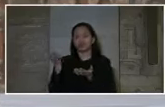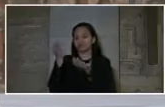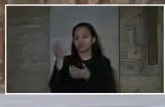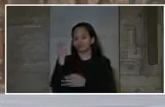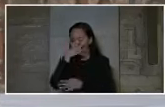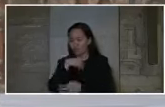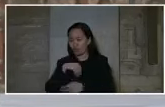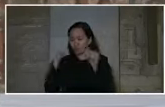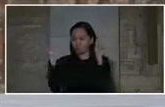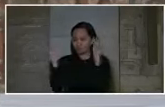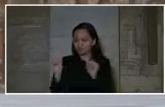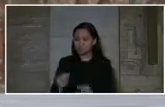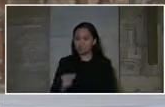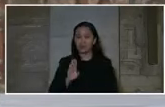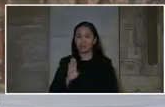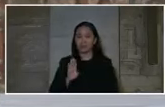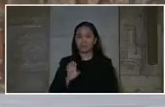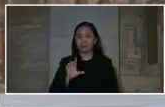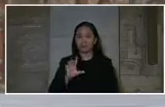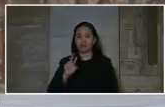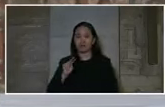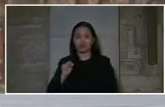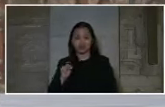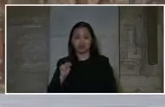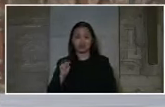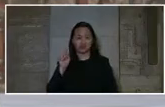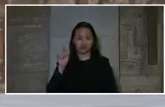Ang ganda ng Belen.